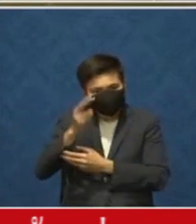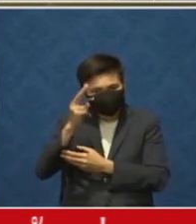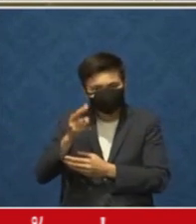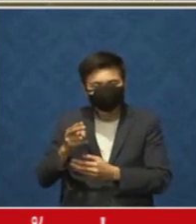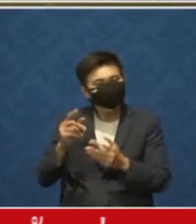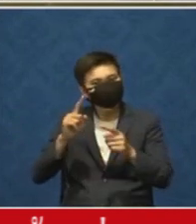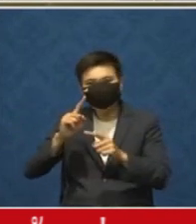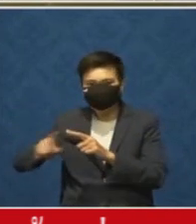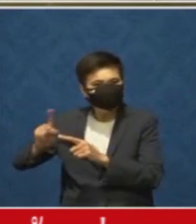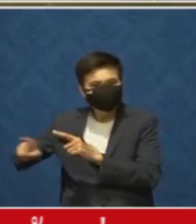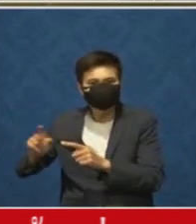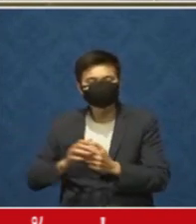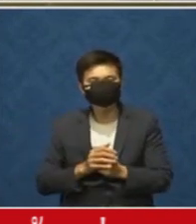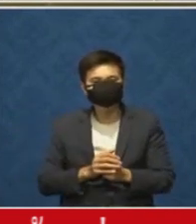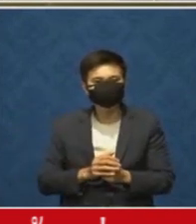าเงิน